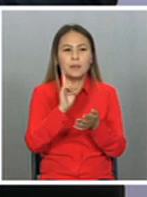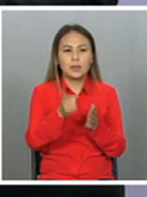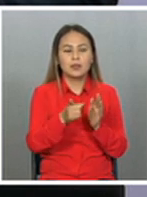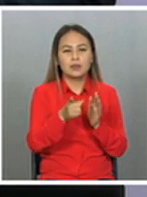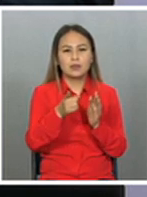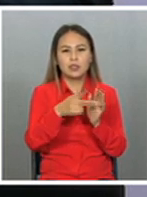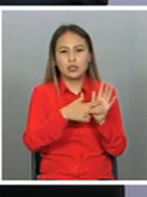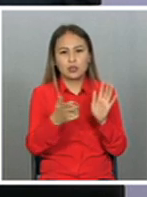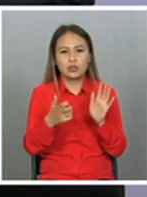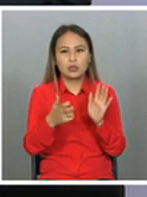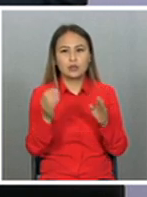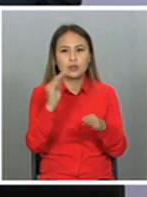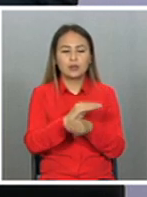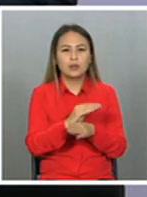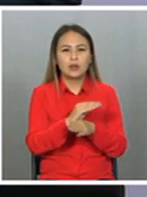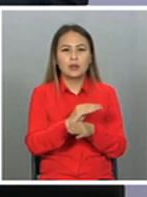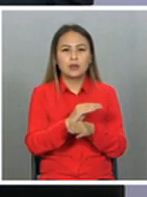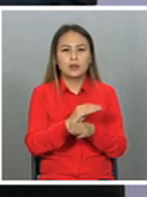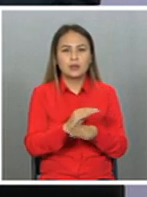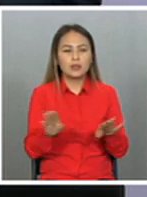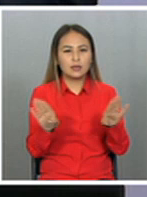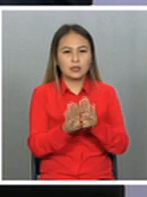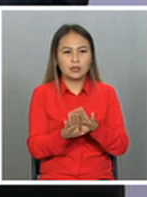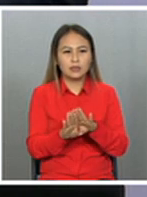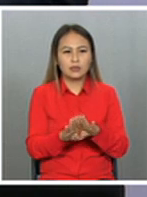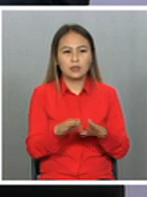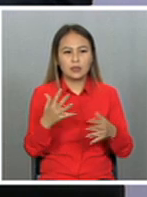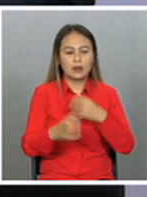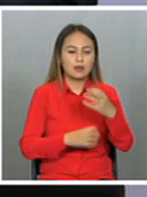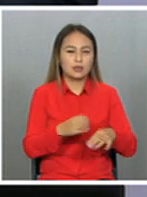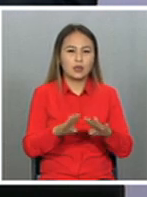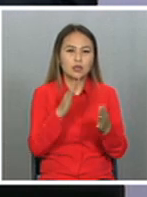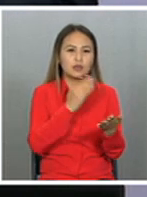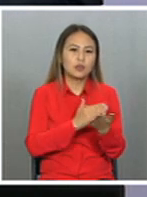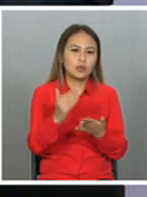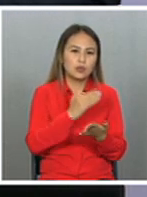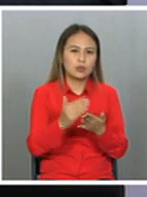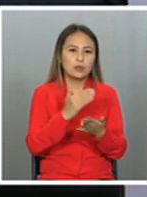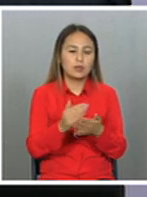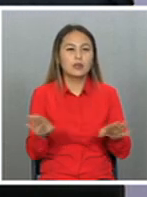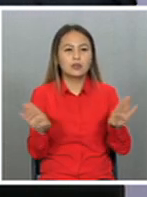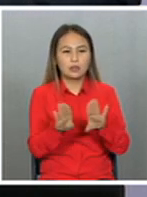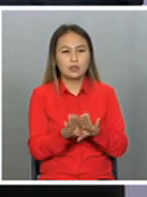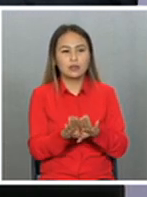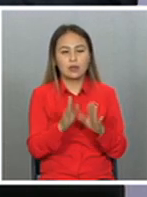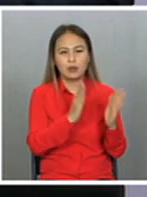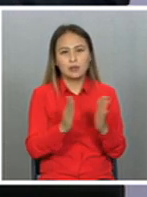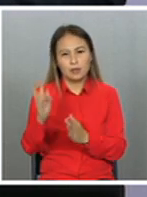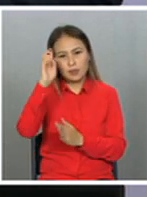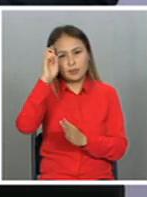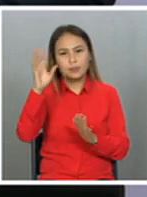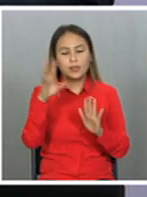0,800-ді құрайды. Яғни бұл әлем деңгейінде алып қарайтын болсақ, өте жоғары деңгей мемлекеттер қатарына